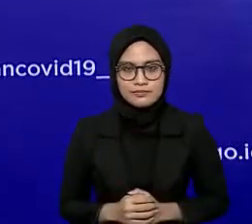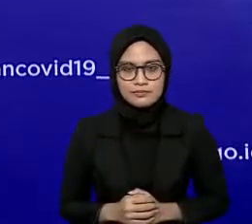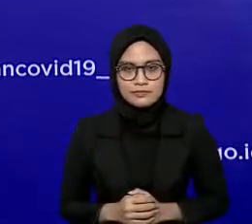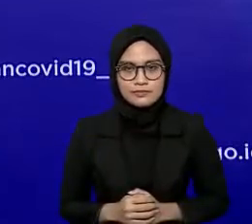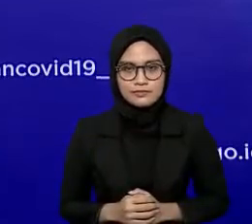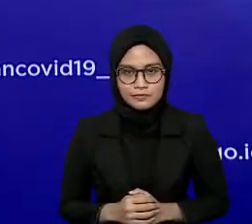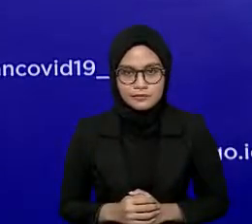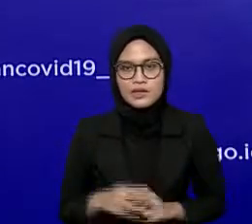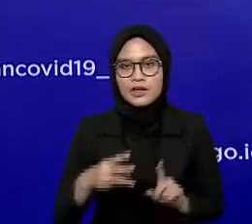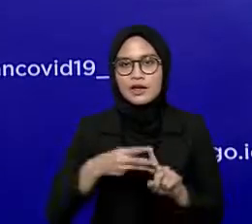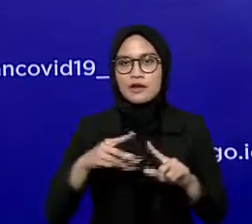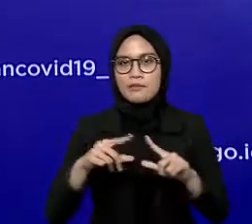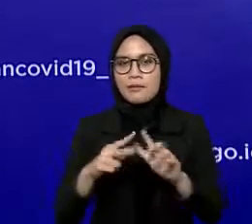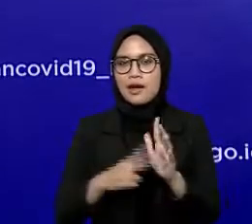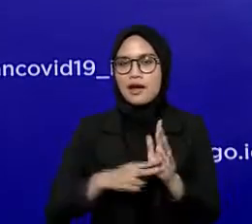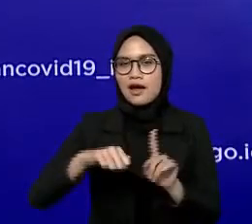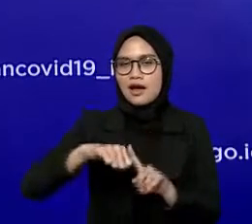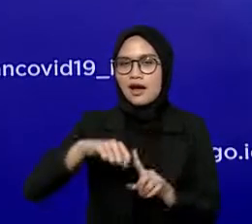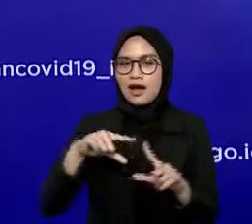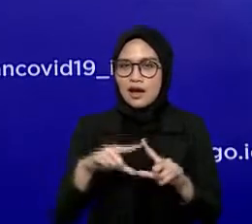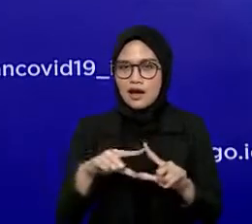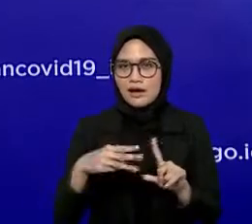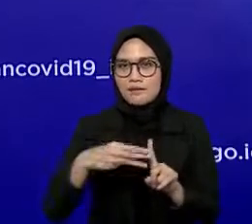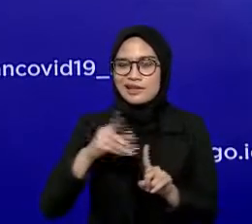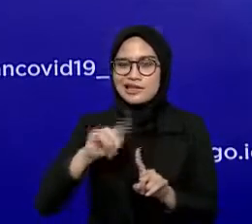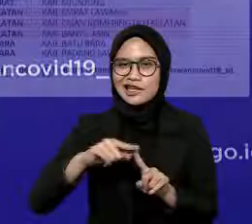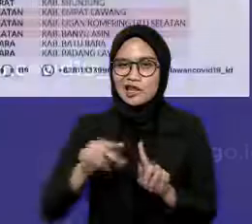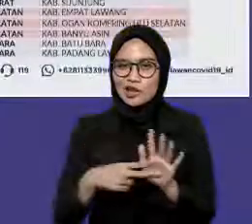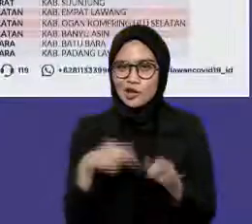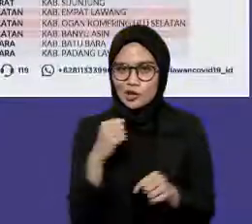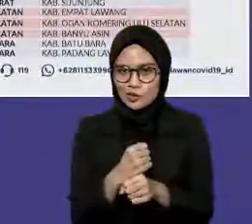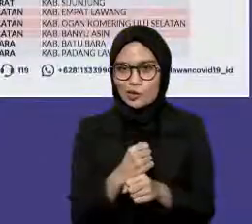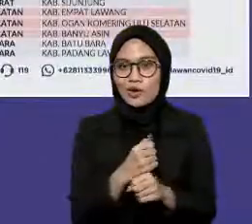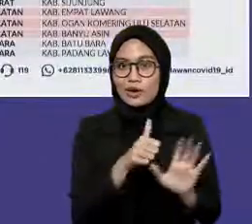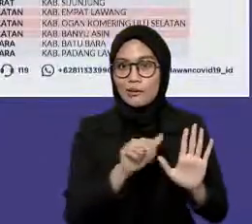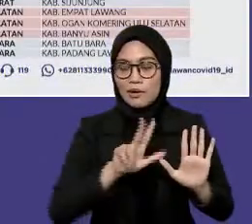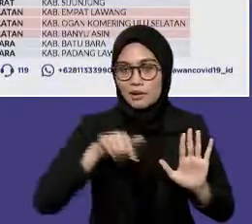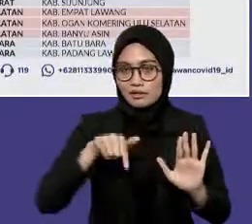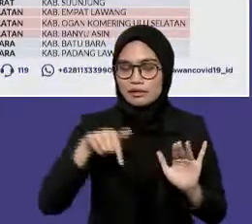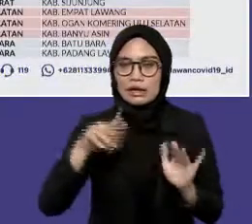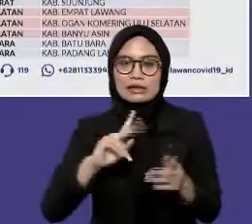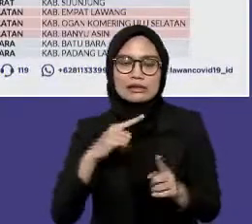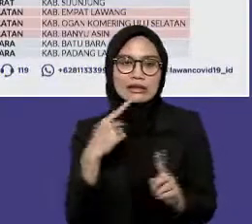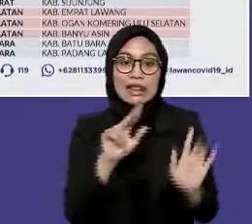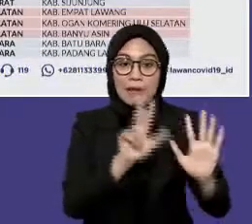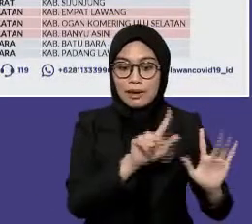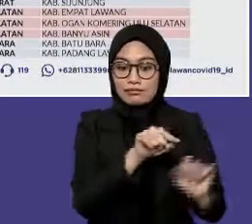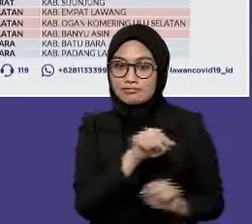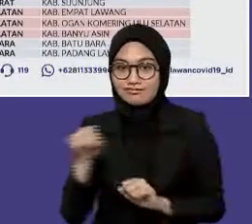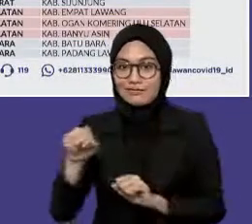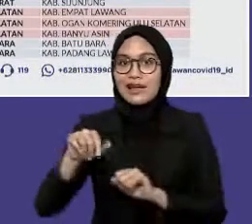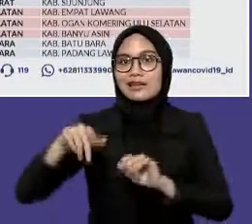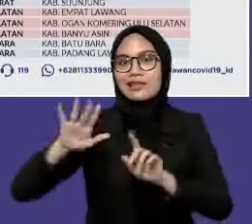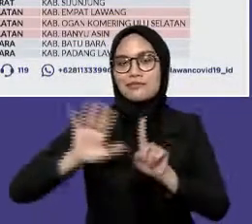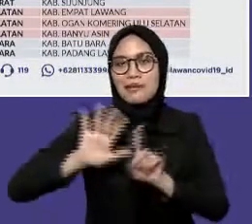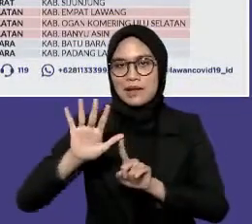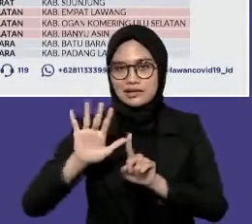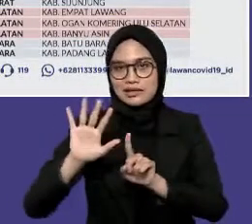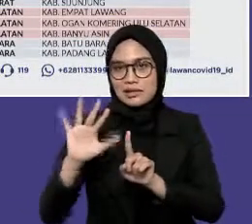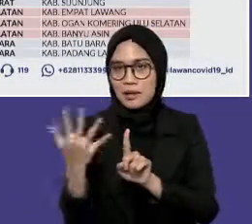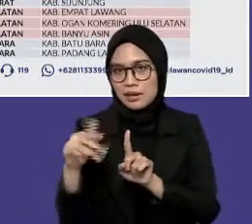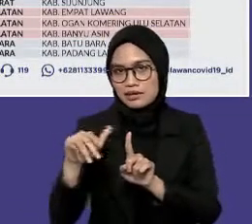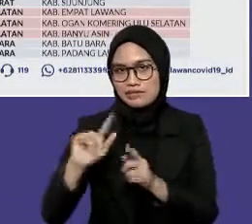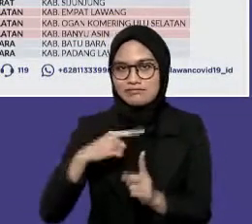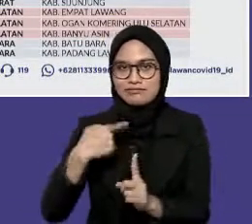Bangka Belitung, terdapat perubahan kasus harian dari 8 menjadi 15 kasus dalam 2 hari.